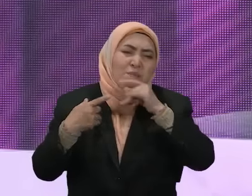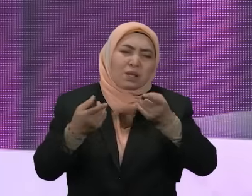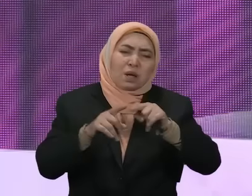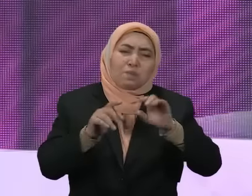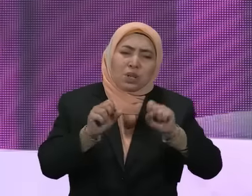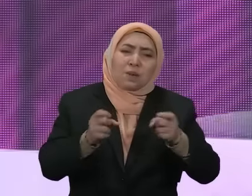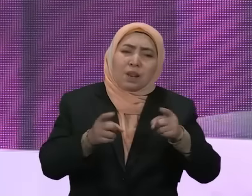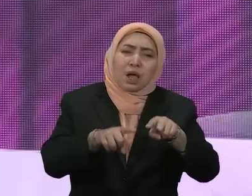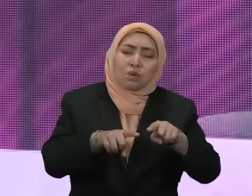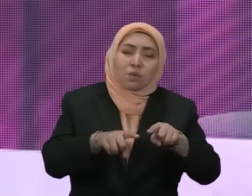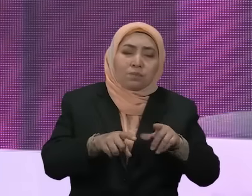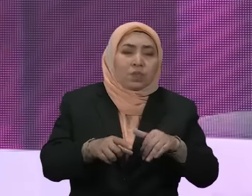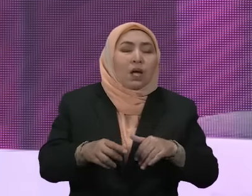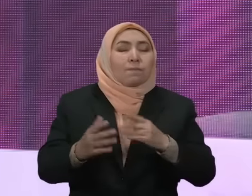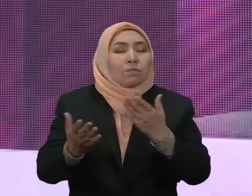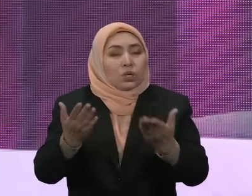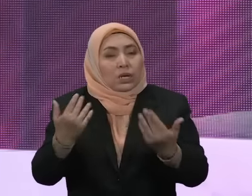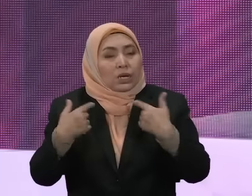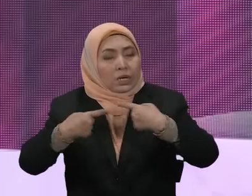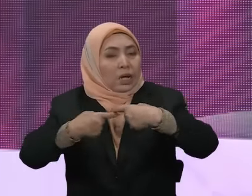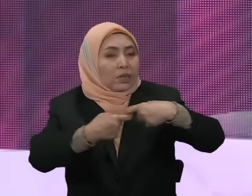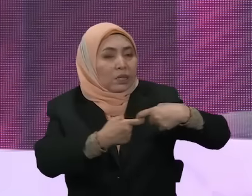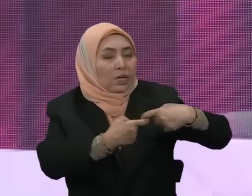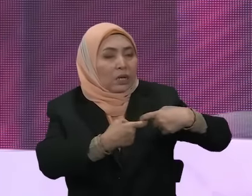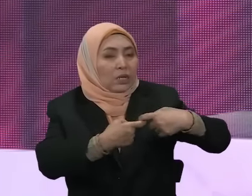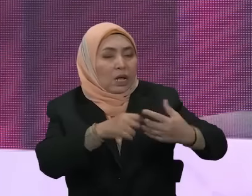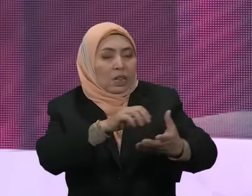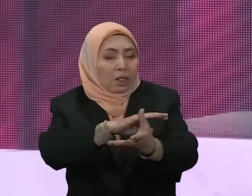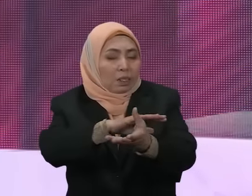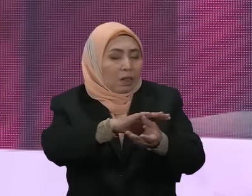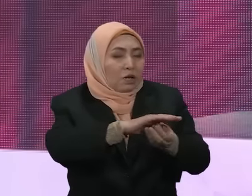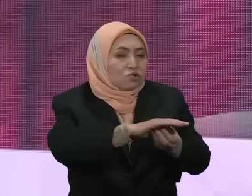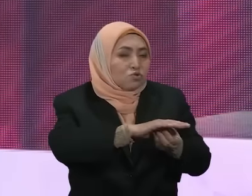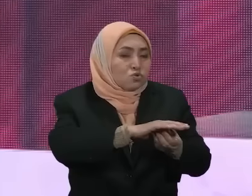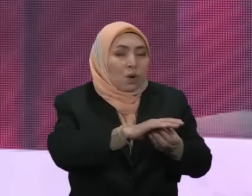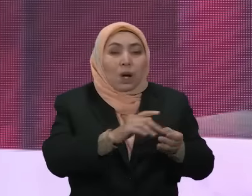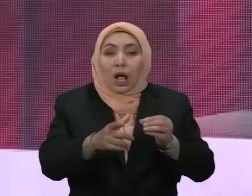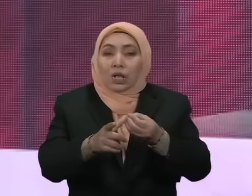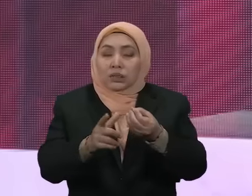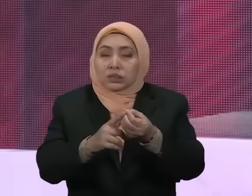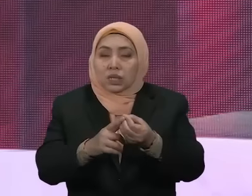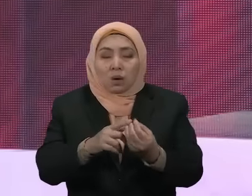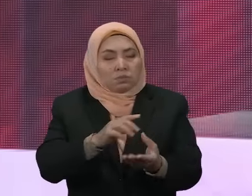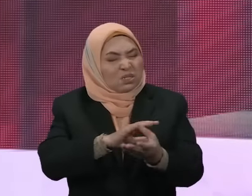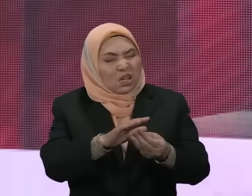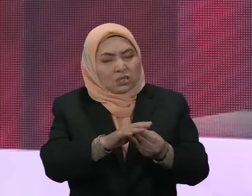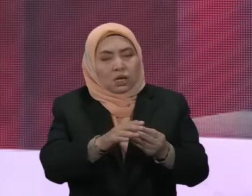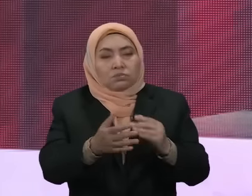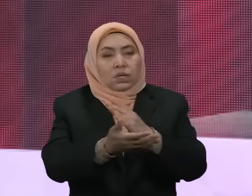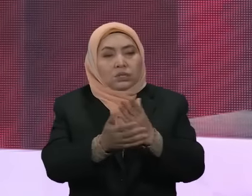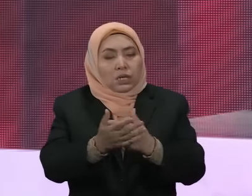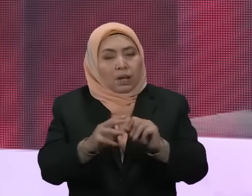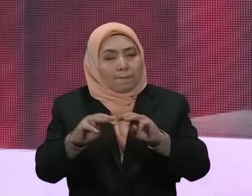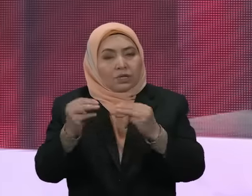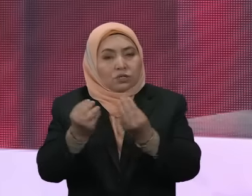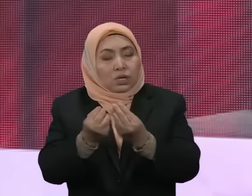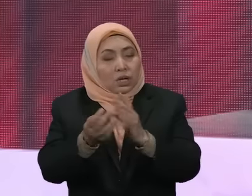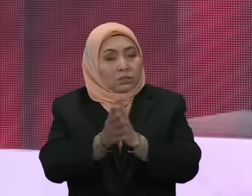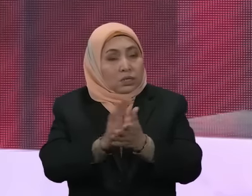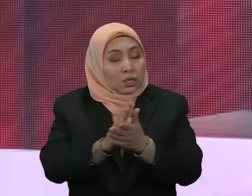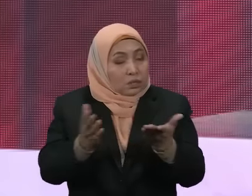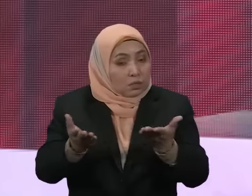boleh berlaku? Ianya mungkin ada kaitan dengan rasuah ataupun sesuatu corruption yang berlaku dalam satu masyarakat. Jadi